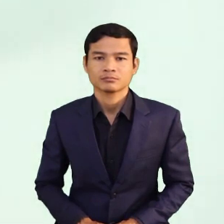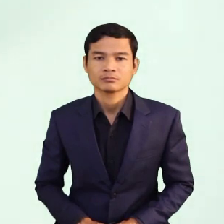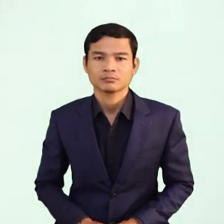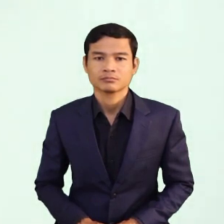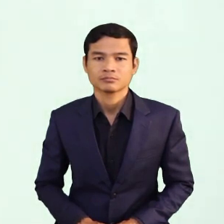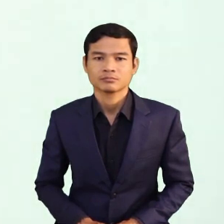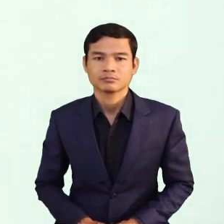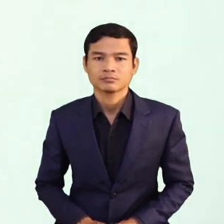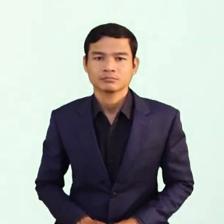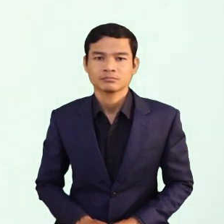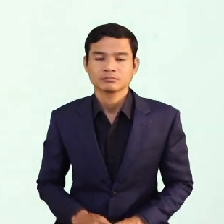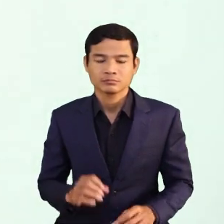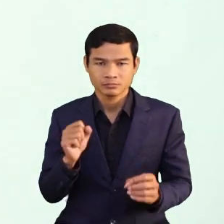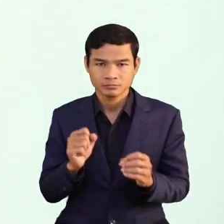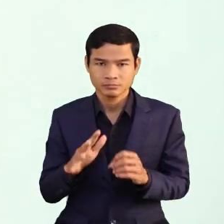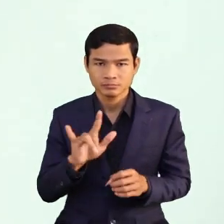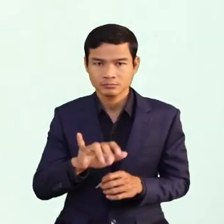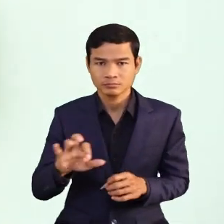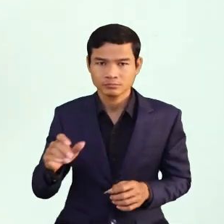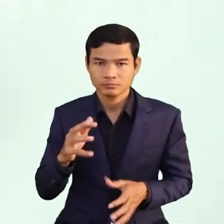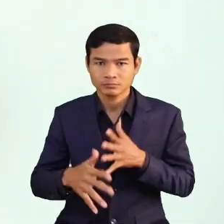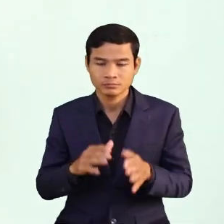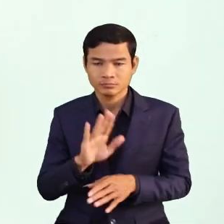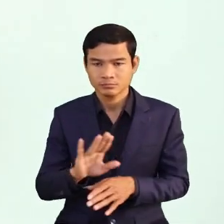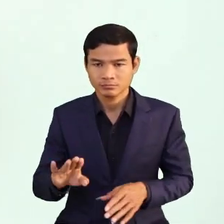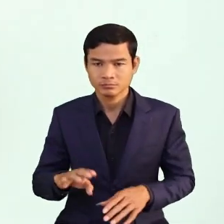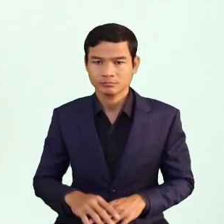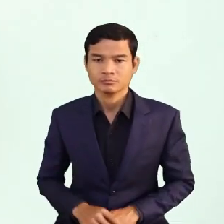ចាតោះចាប់ផ្ដើមប្រកបអាន